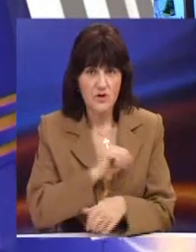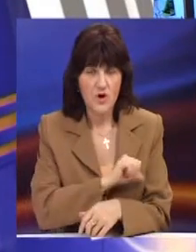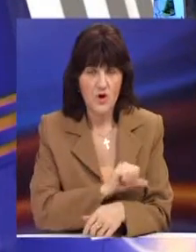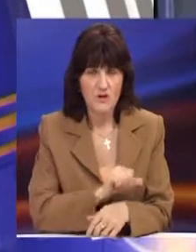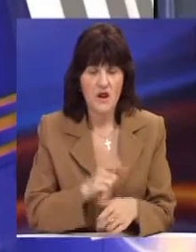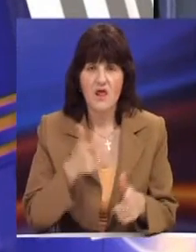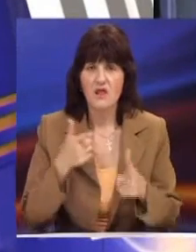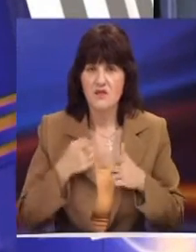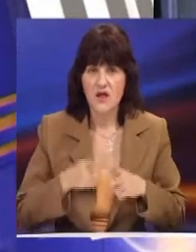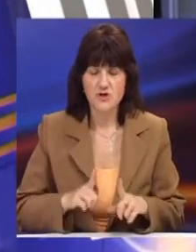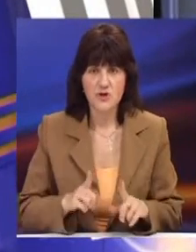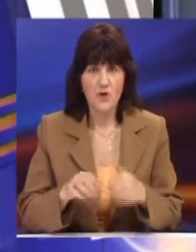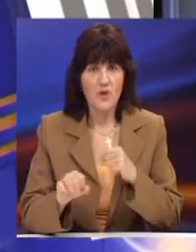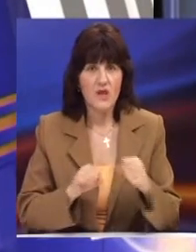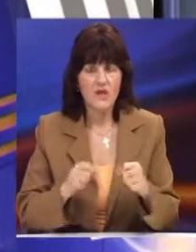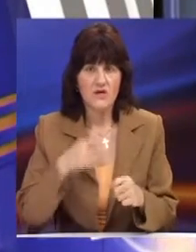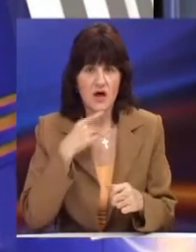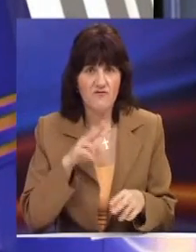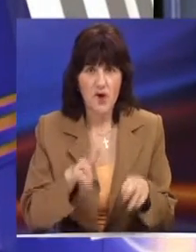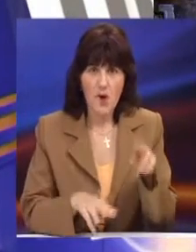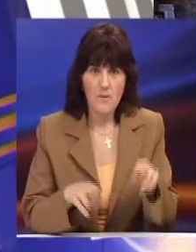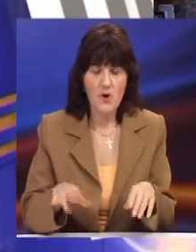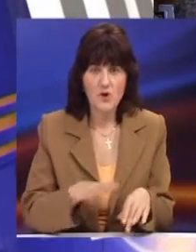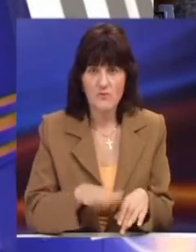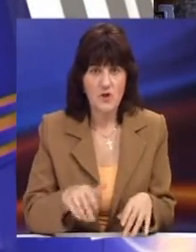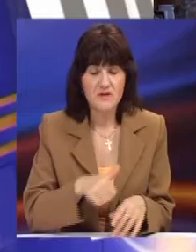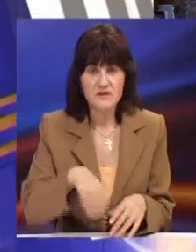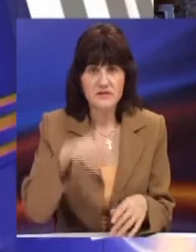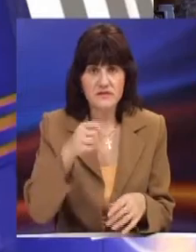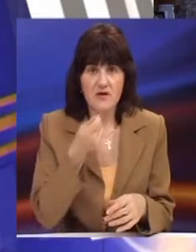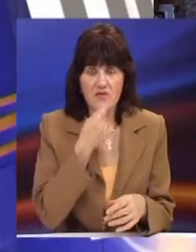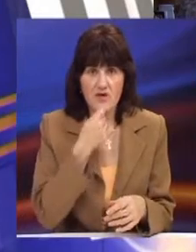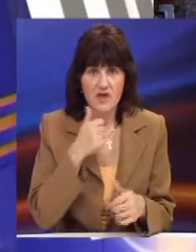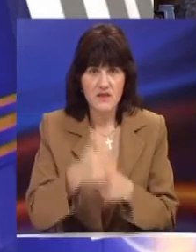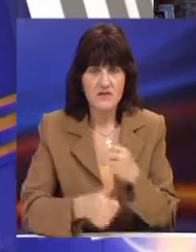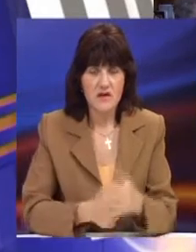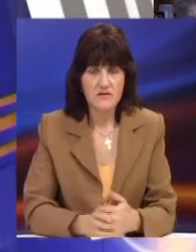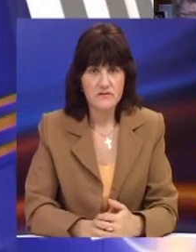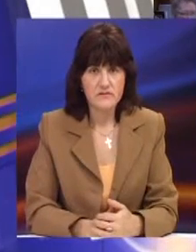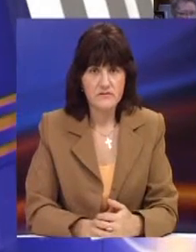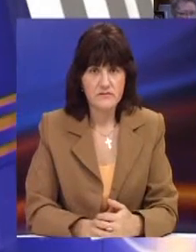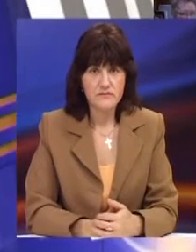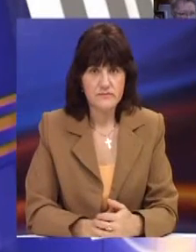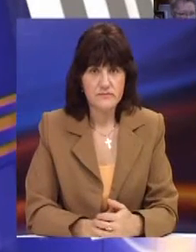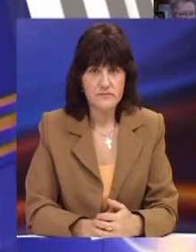školske godine. Nažalost, direktorka škole podsjeća da je nekim đacima to jedini obrok u toku dana.